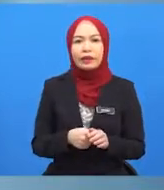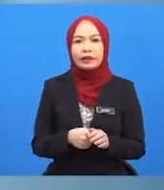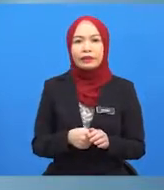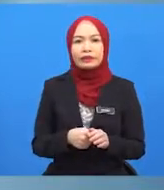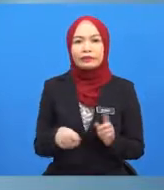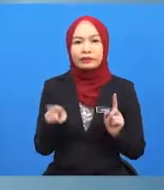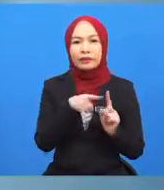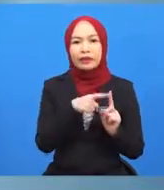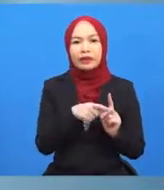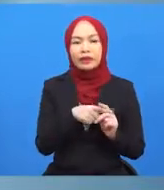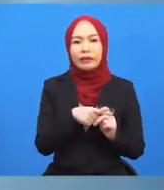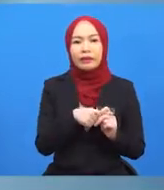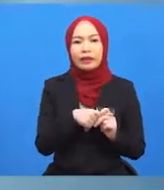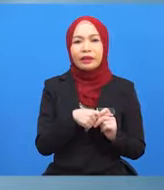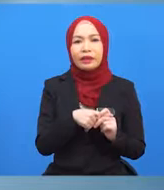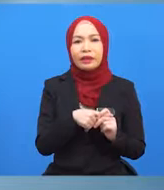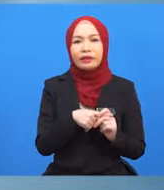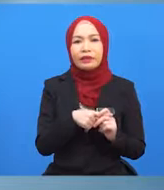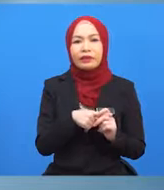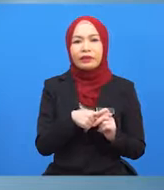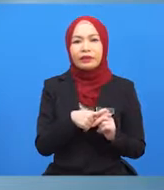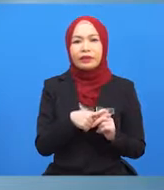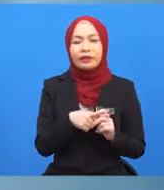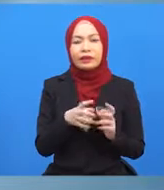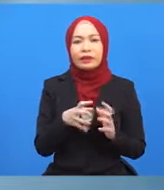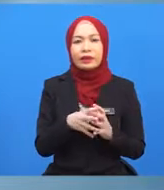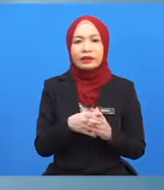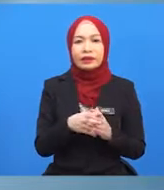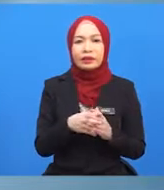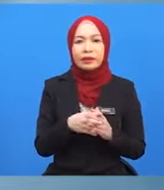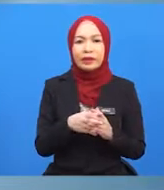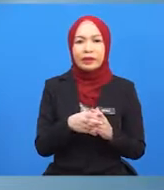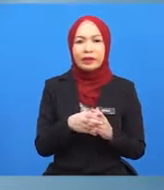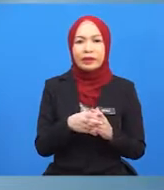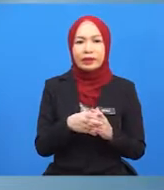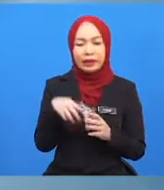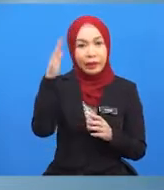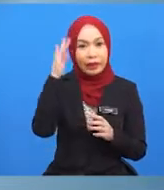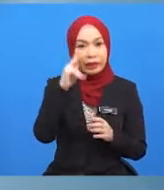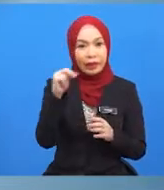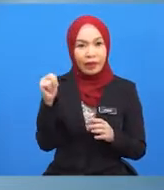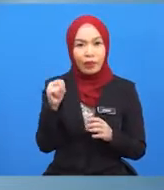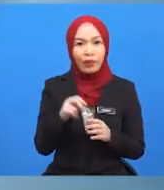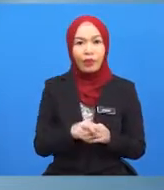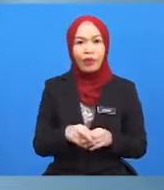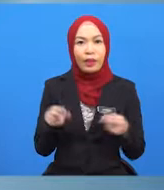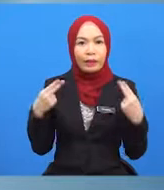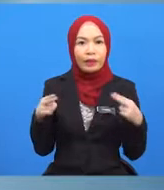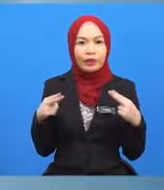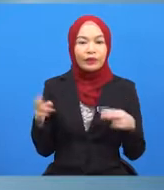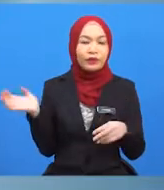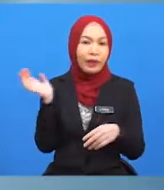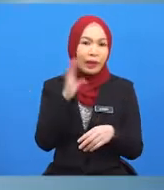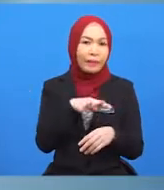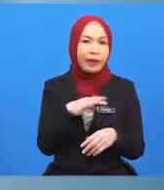tentang penetralan, jom kita lakukan satu eksperimen untuk mengkaji